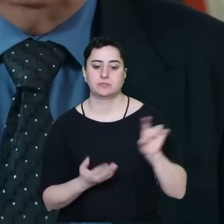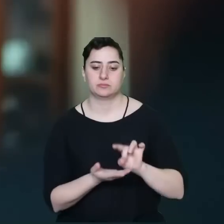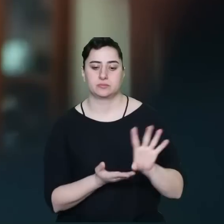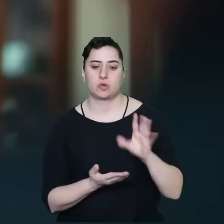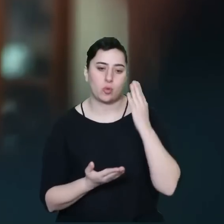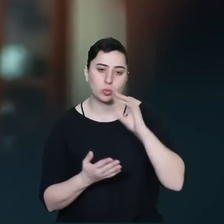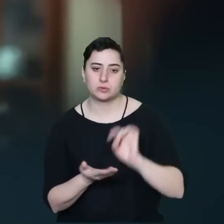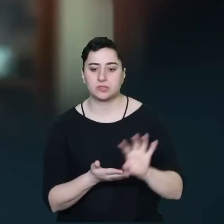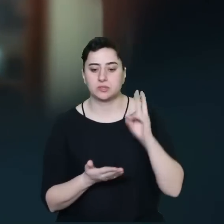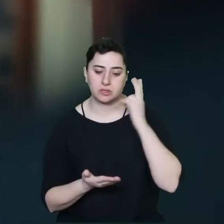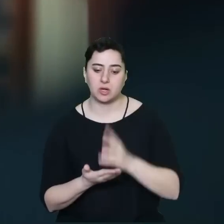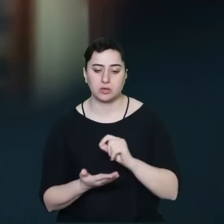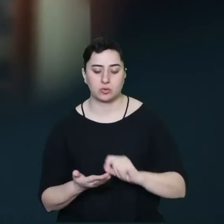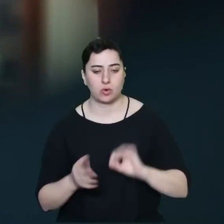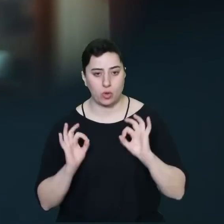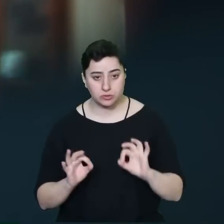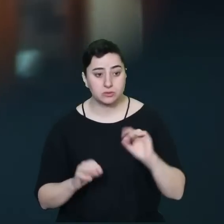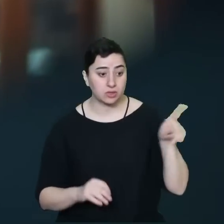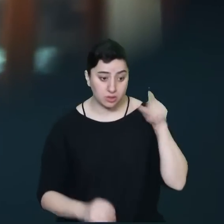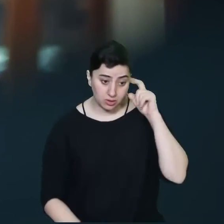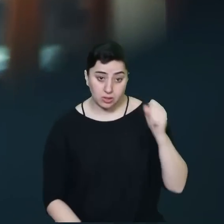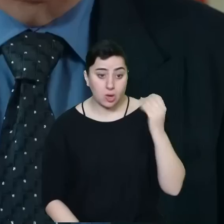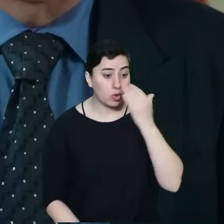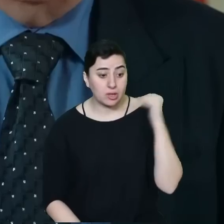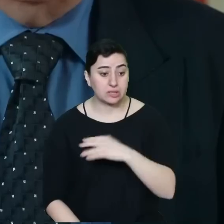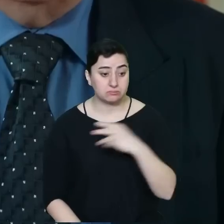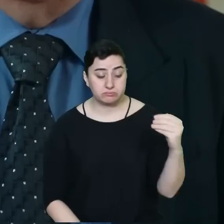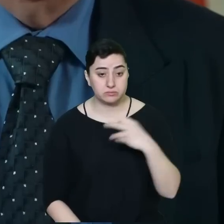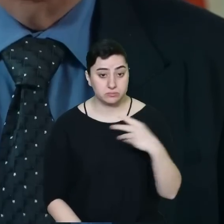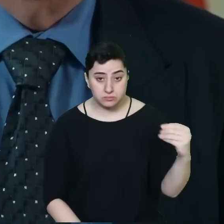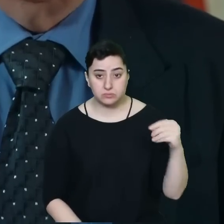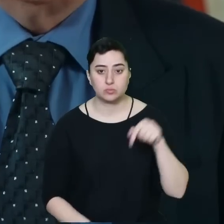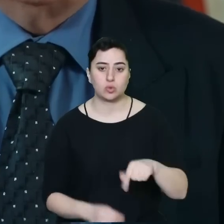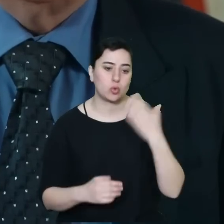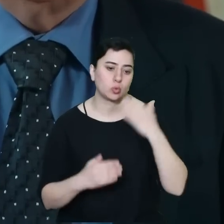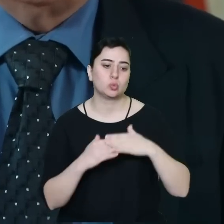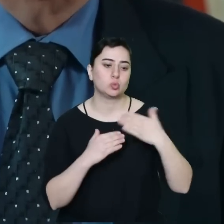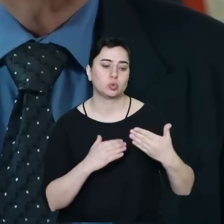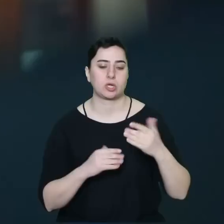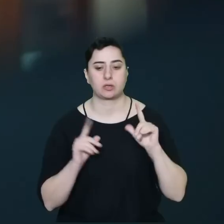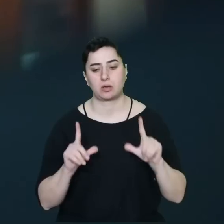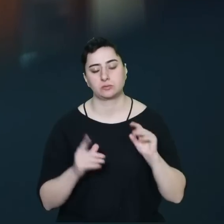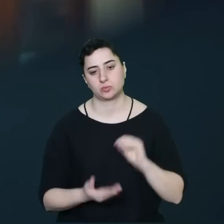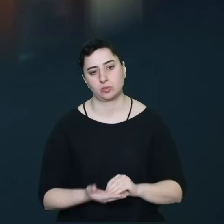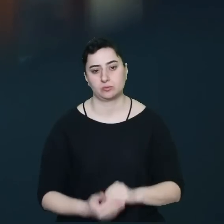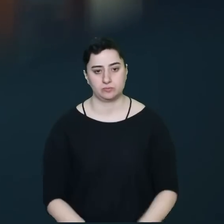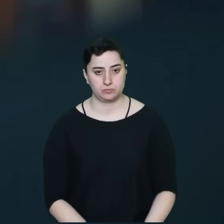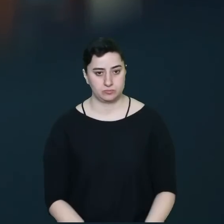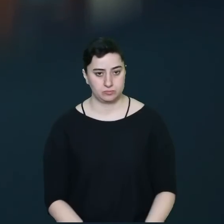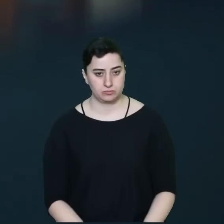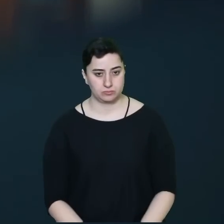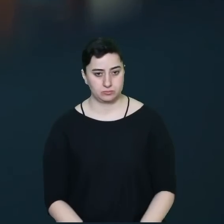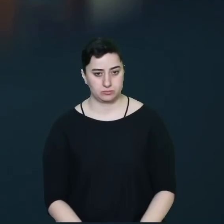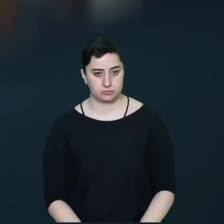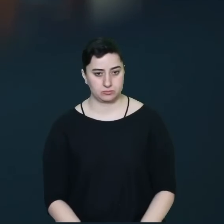düzenleyeceğim. Israrla okula gelmemeleri nedeniyle onları bu okuldan uzaklaştıracağım.